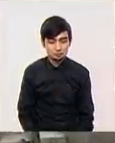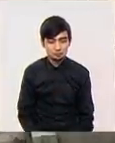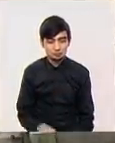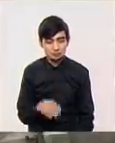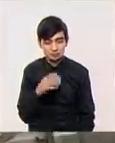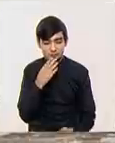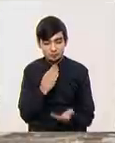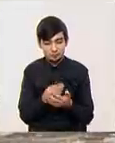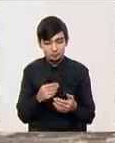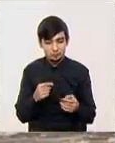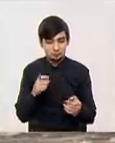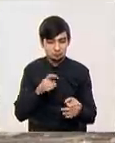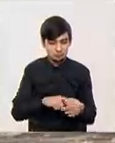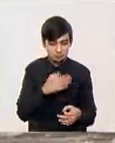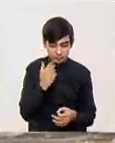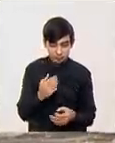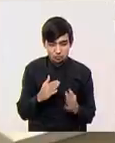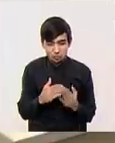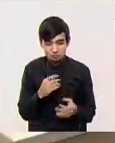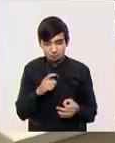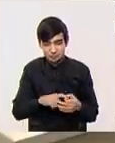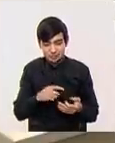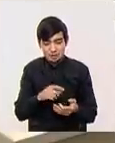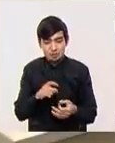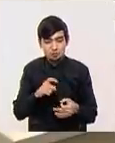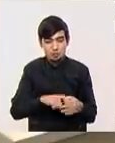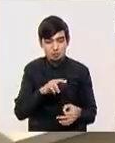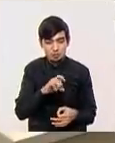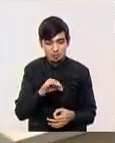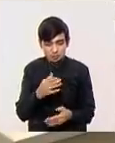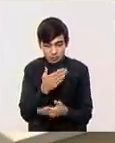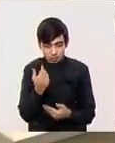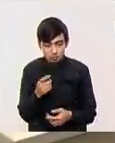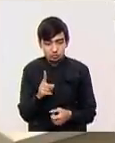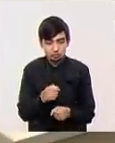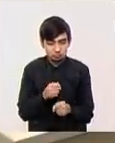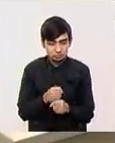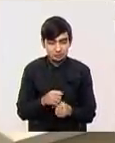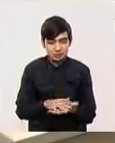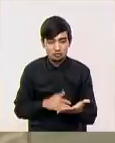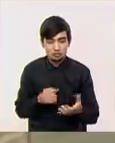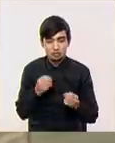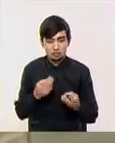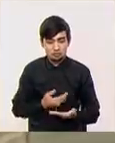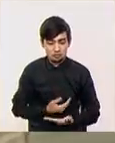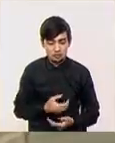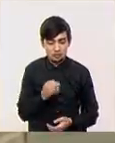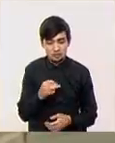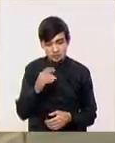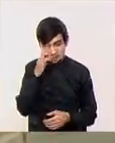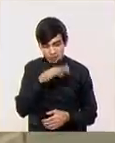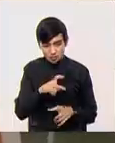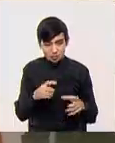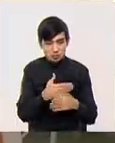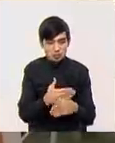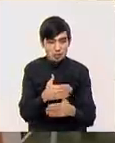Баспанасы тіркеуі жоқ, аналар қайтып күн көрер. Прописка жайында бақыт отбасы сізге прописка жасап берген деді, жалған ақпарат. Азаматтарға көмек